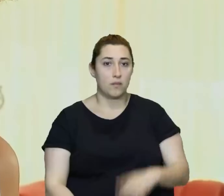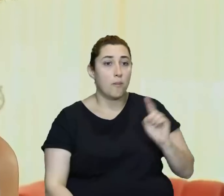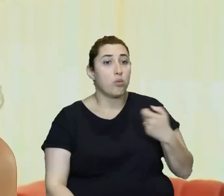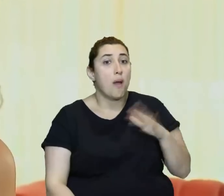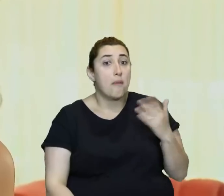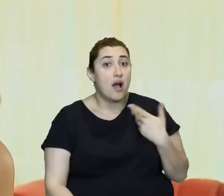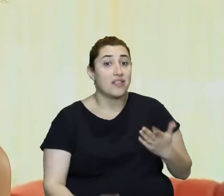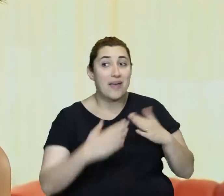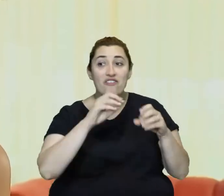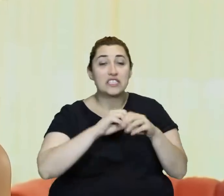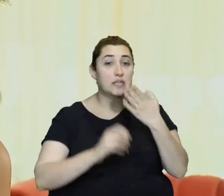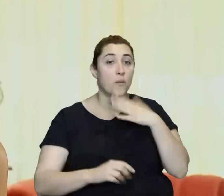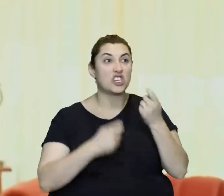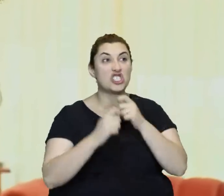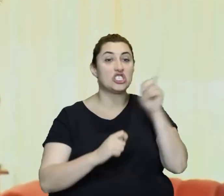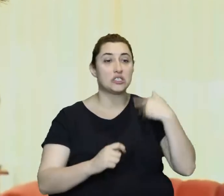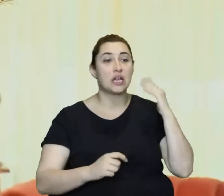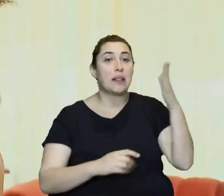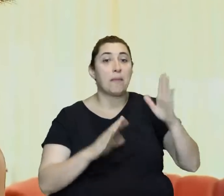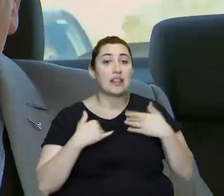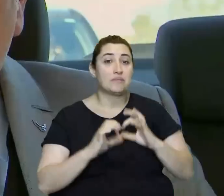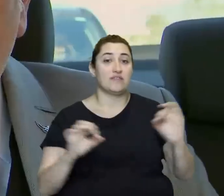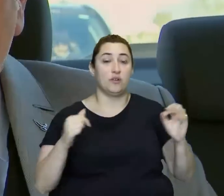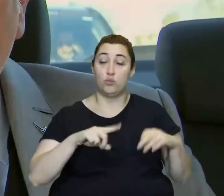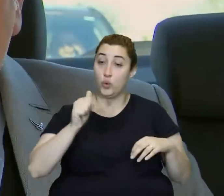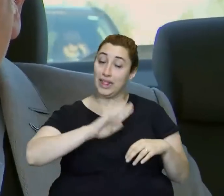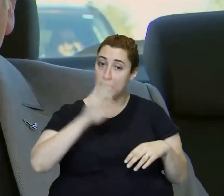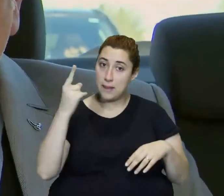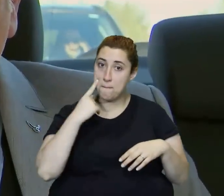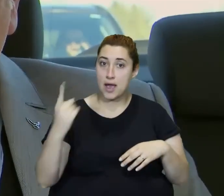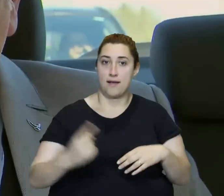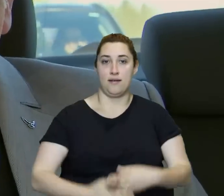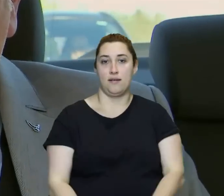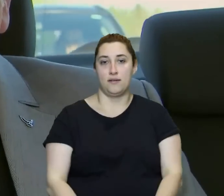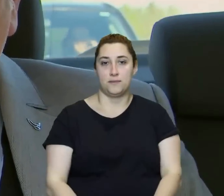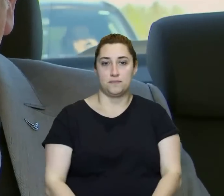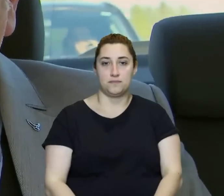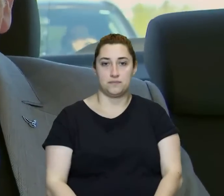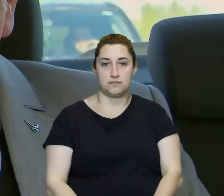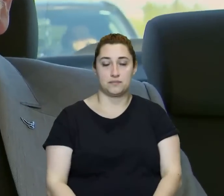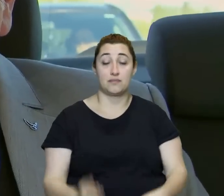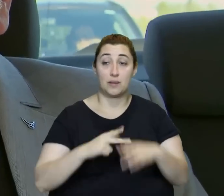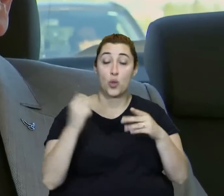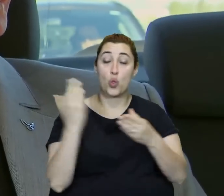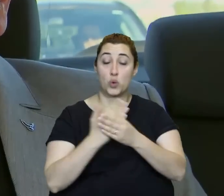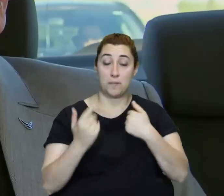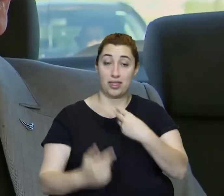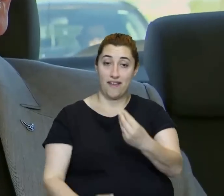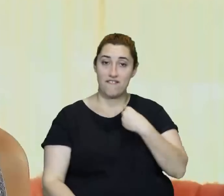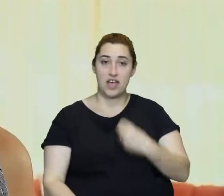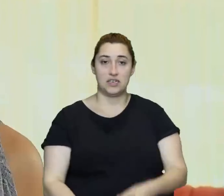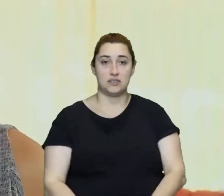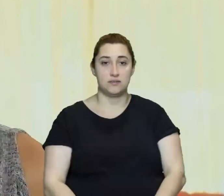Bulamadım. Evde değil, şirkete de gidemedim. Bugün git o zaman. Bir an önce o dosyayı bana